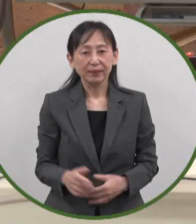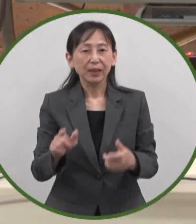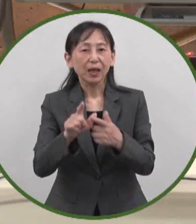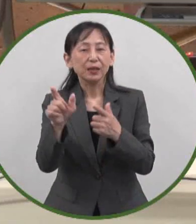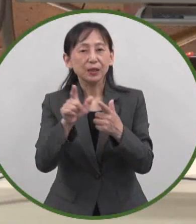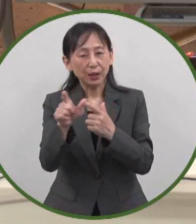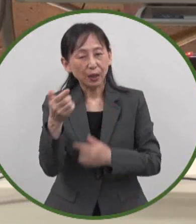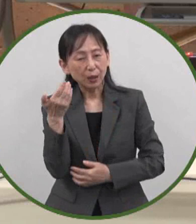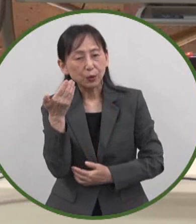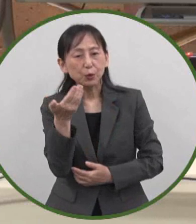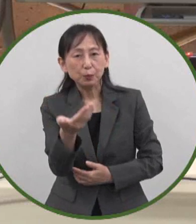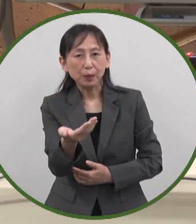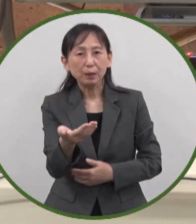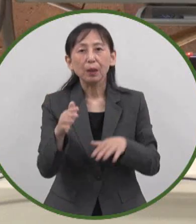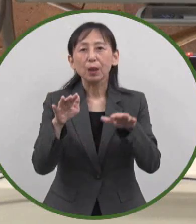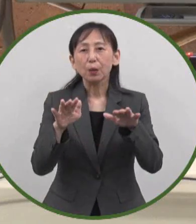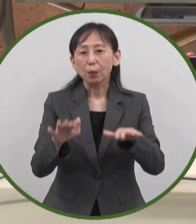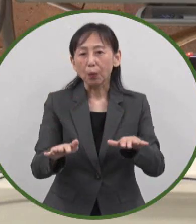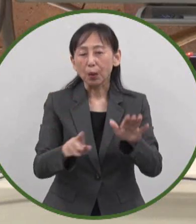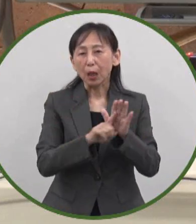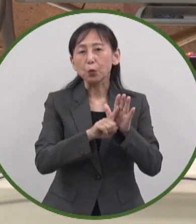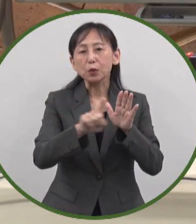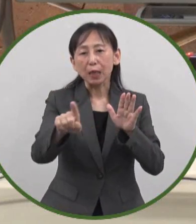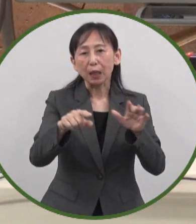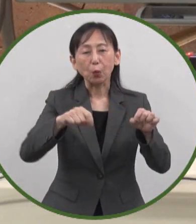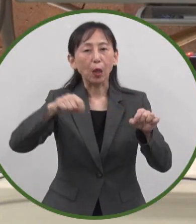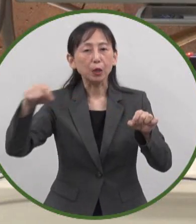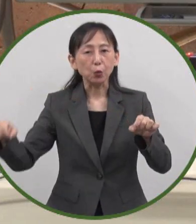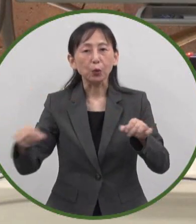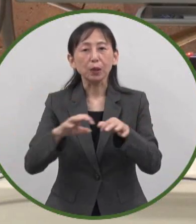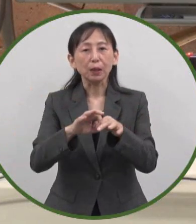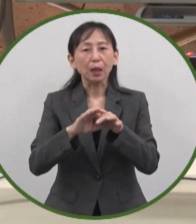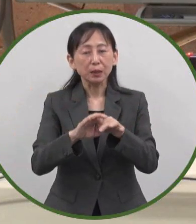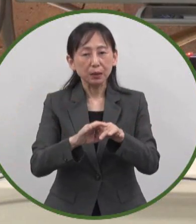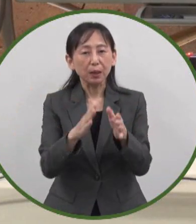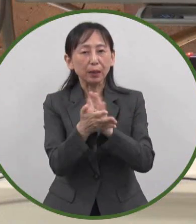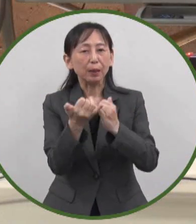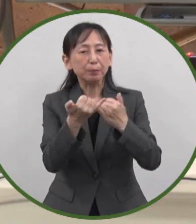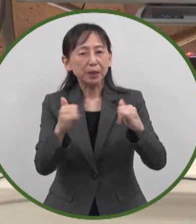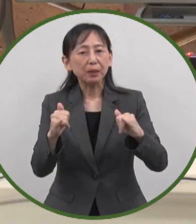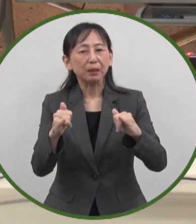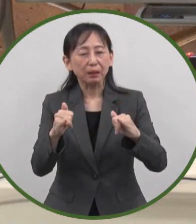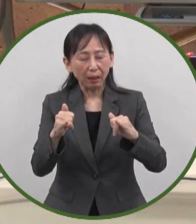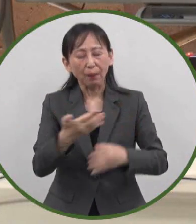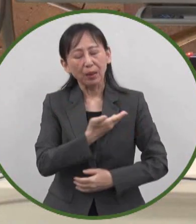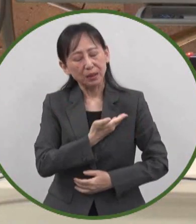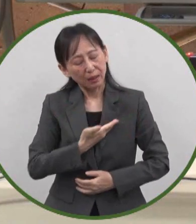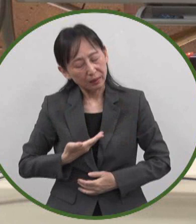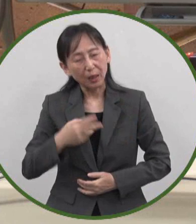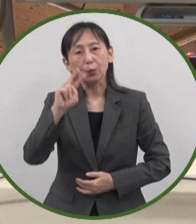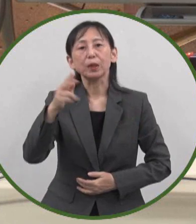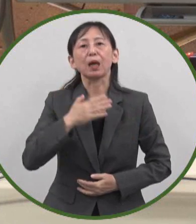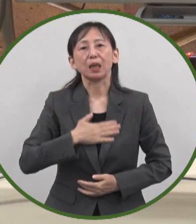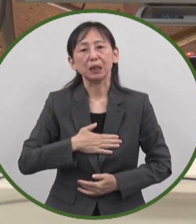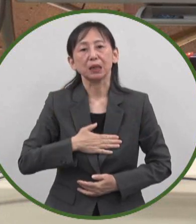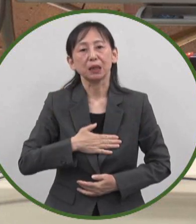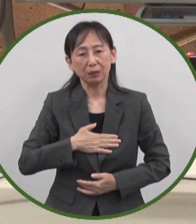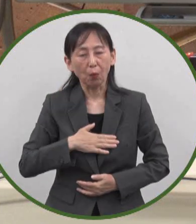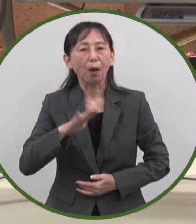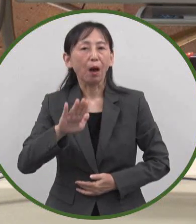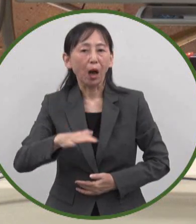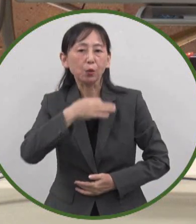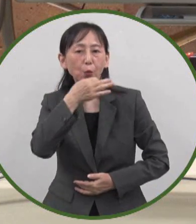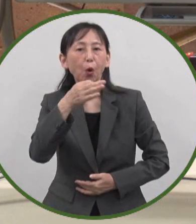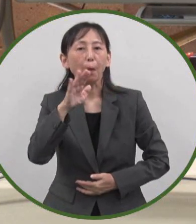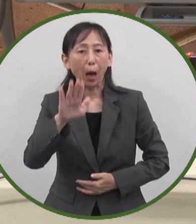NHK の五十嵐です。今回の宣言の延長について、その県民からは仕方ないといった理解を示す声がある一方で、飲食店